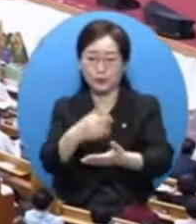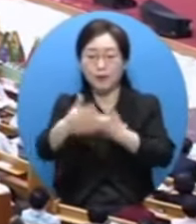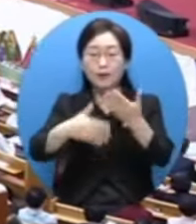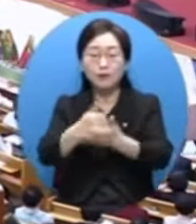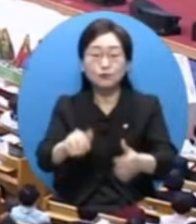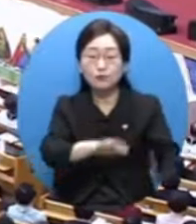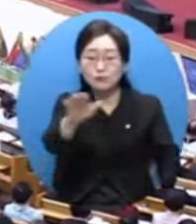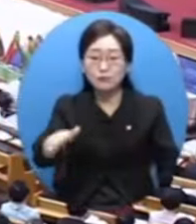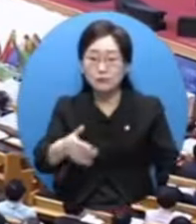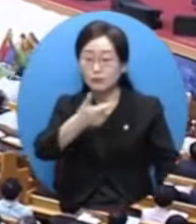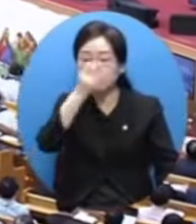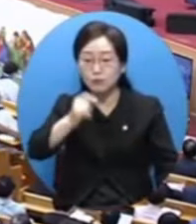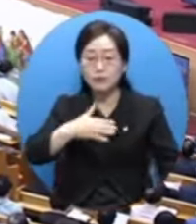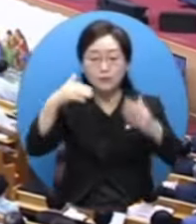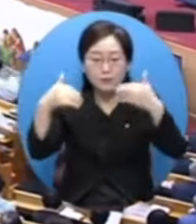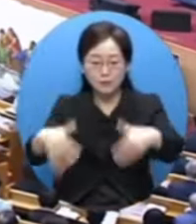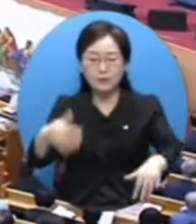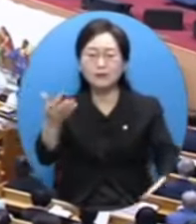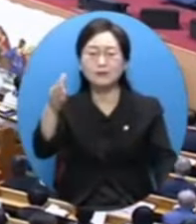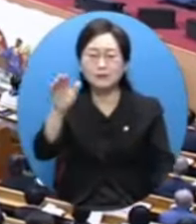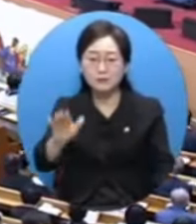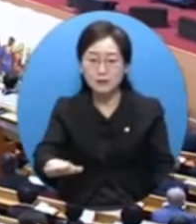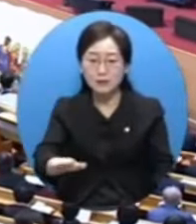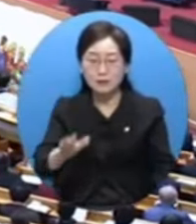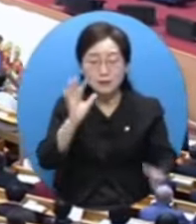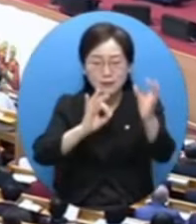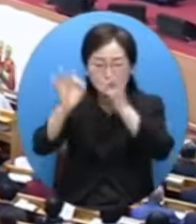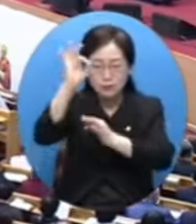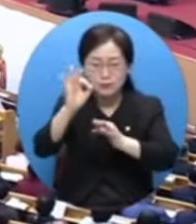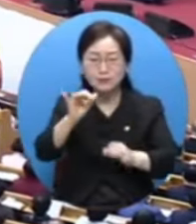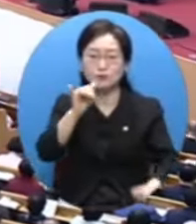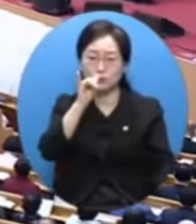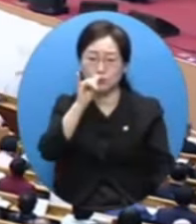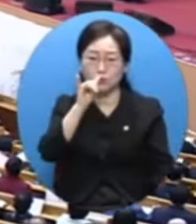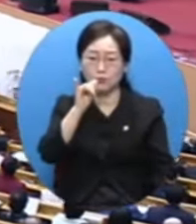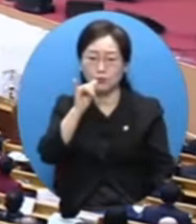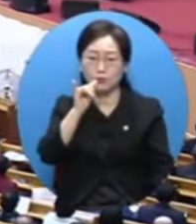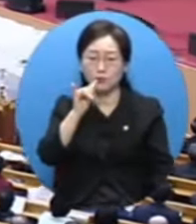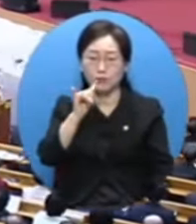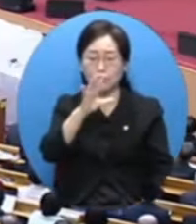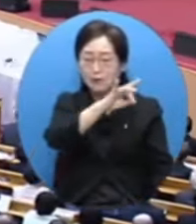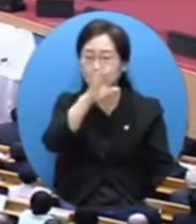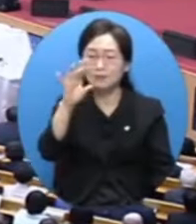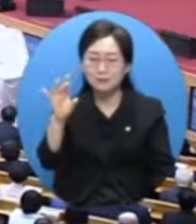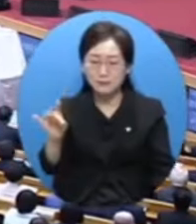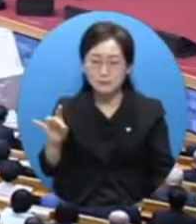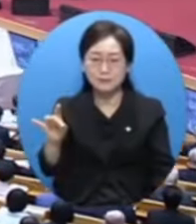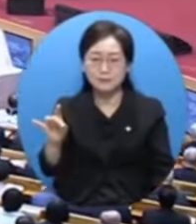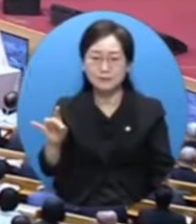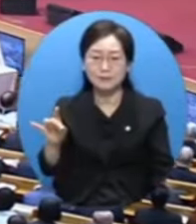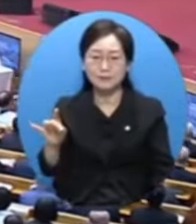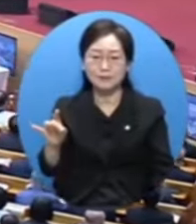부족하고 연약해도 실수가 있고 가끔